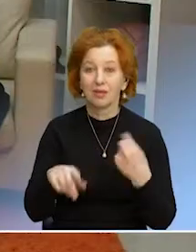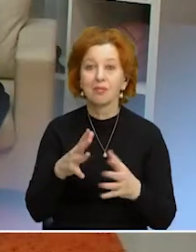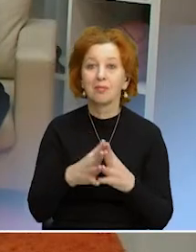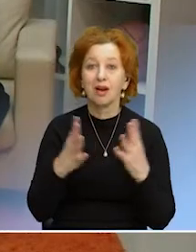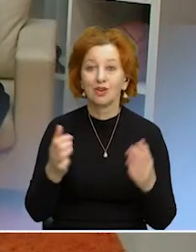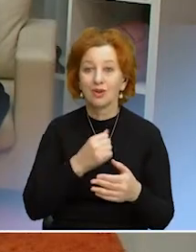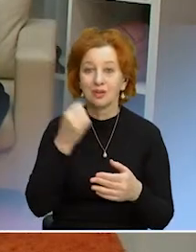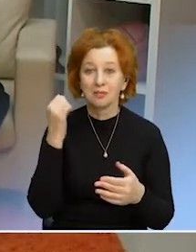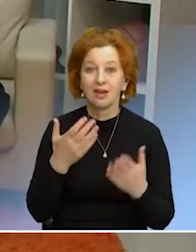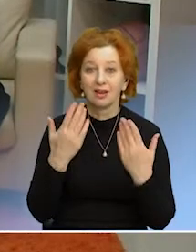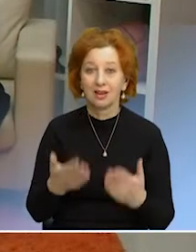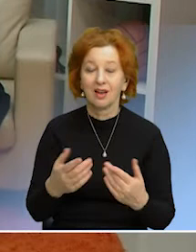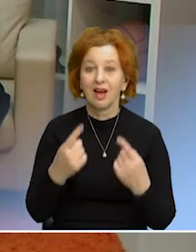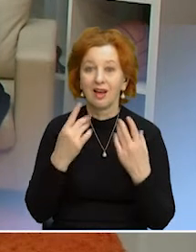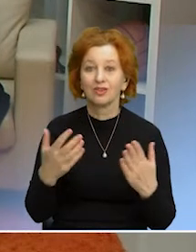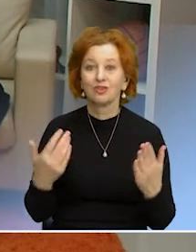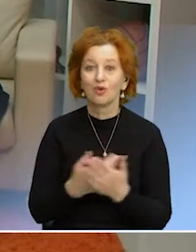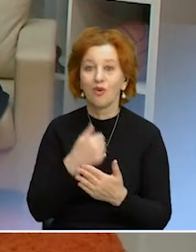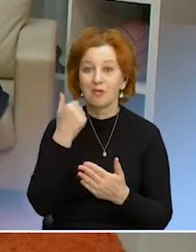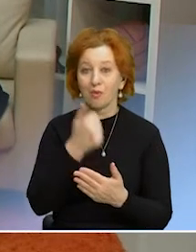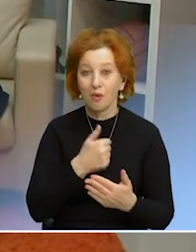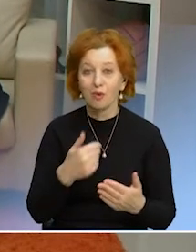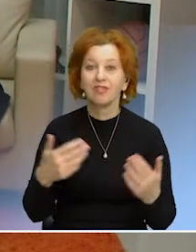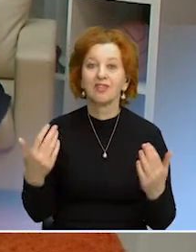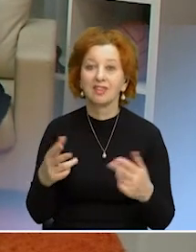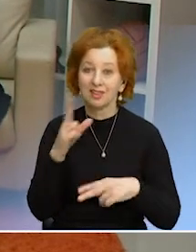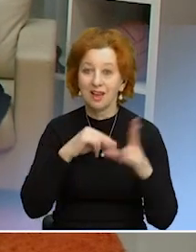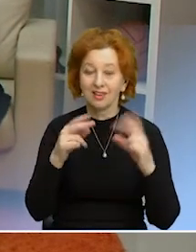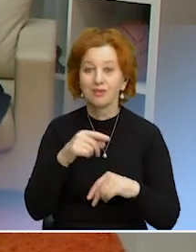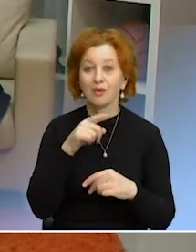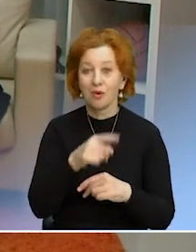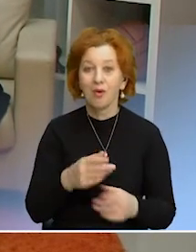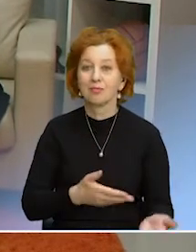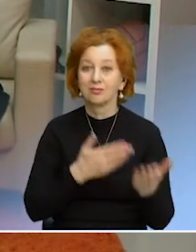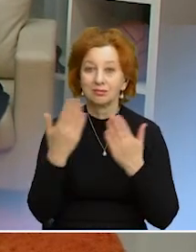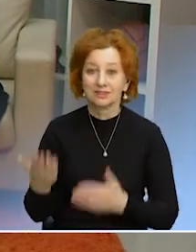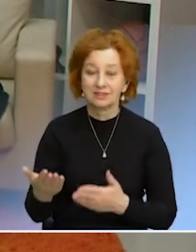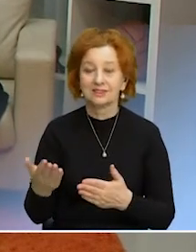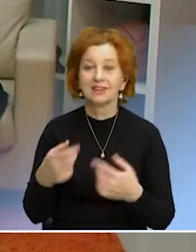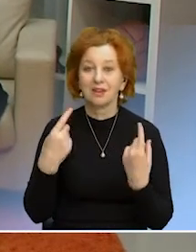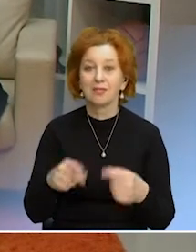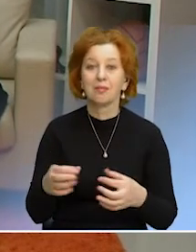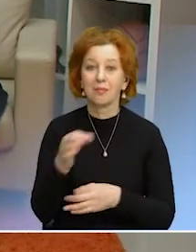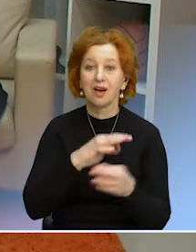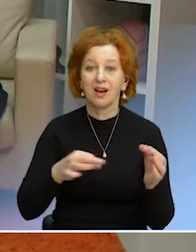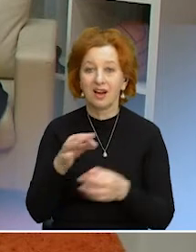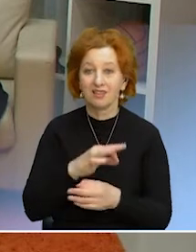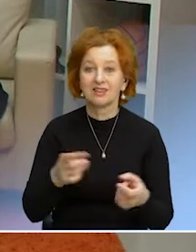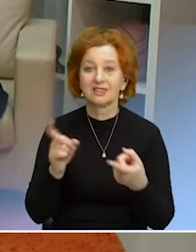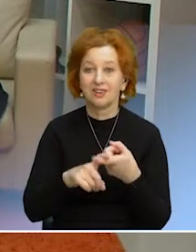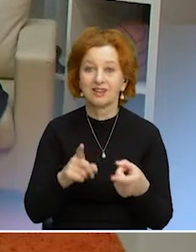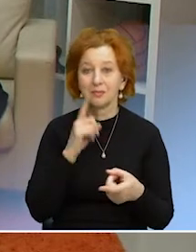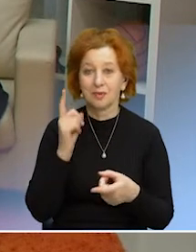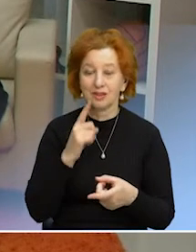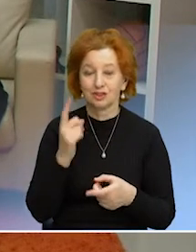сегодня. Спасибо огромное, что пришли. Надеемся, спасибо, что, конечно же, в Новом году вновь найдется у вас время. У нас обязательно найдется повод. Ну и, друзья, говорили о молодежи. Я думаю,